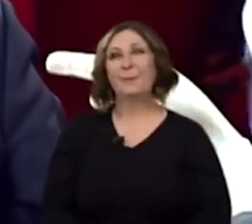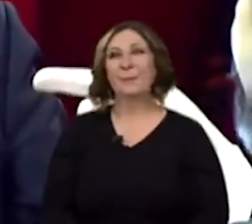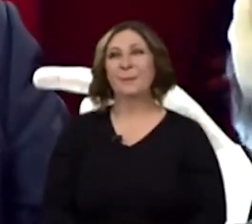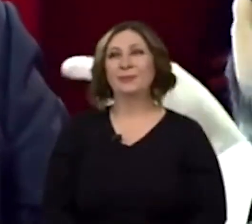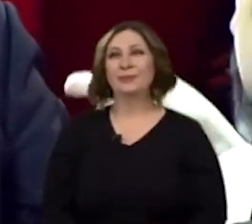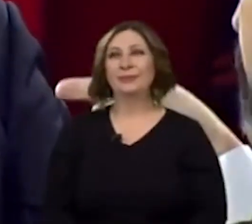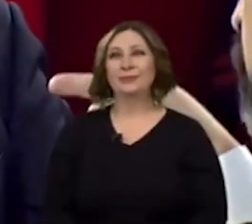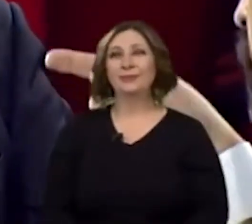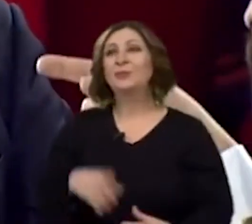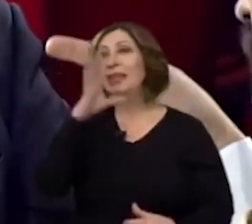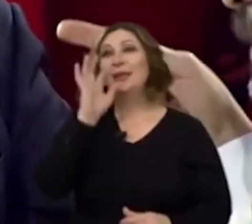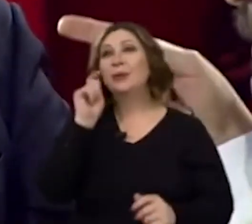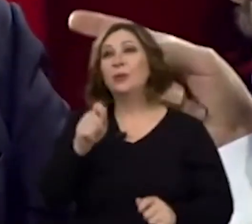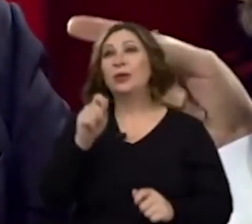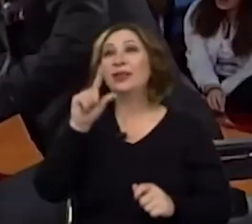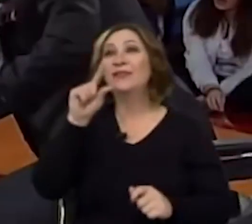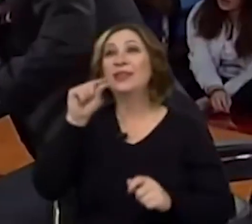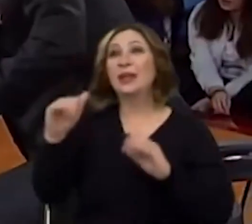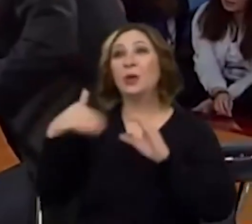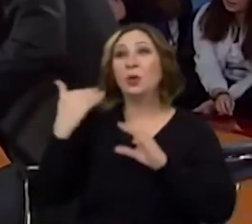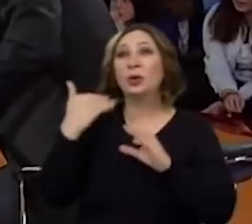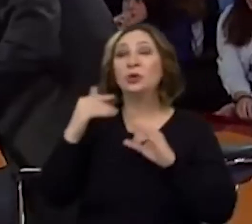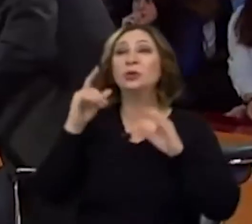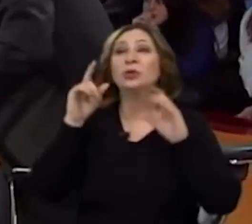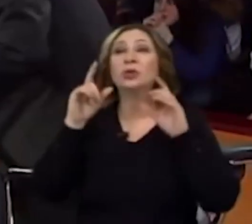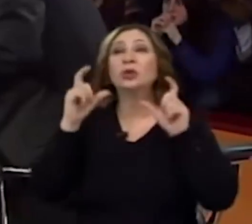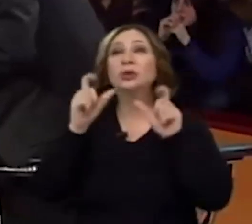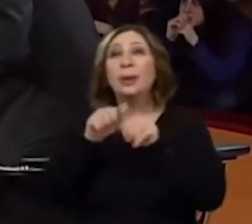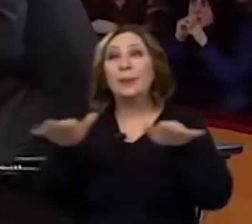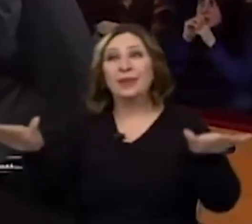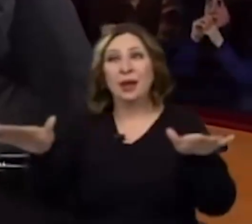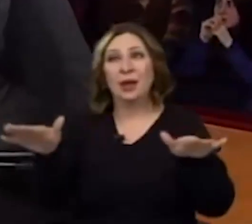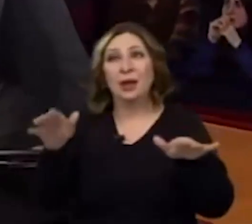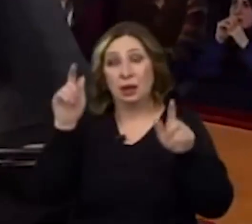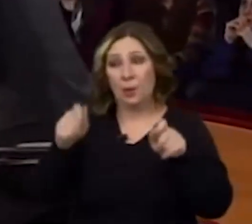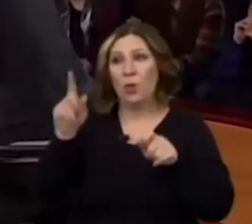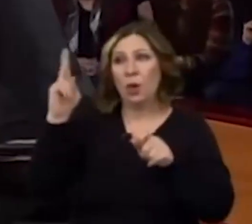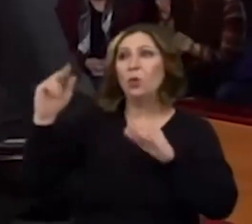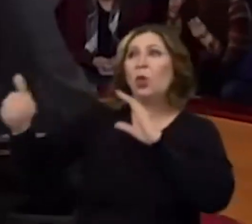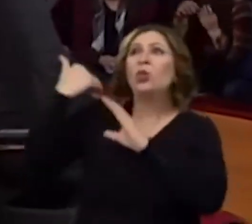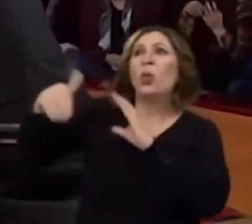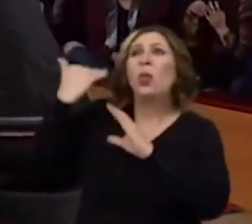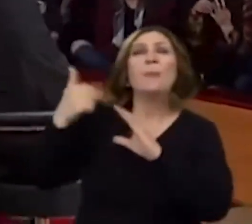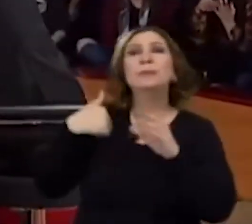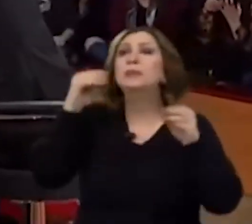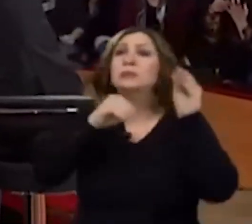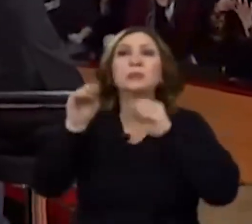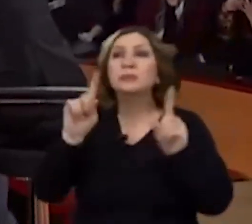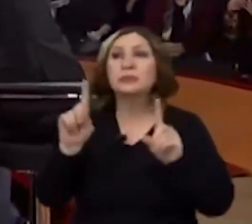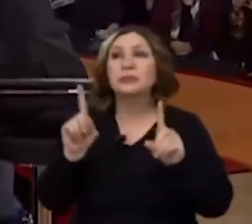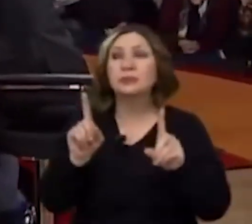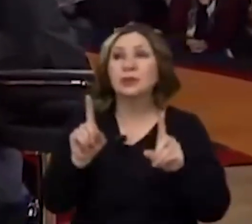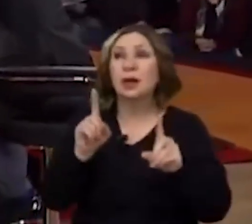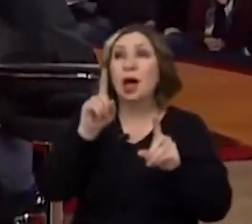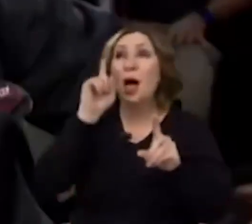Bunu Ertem bunu kim yapıyor? Twitter'dan gönderiyorlar bu, sosyal medyada. Yapıyorlar ve gönderiyorlar. Peki reji bunu